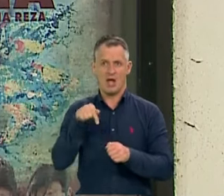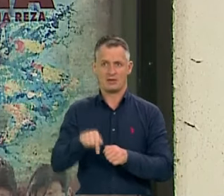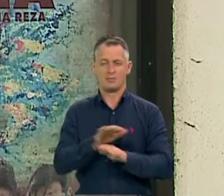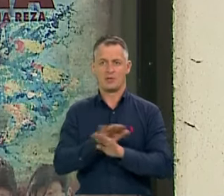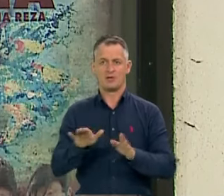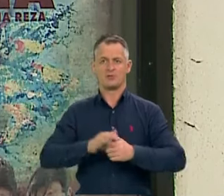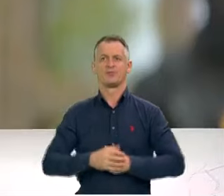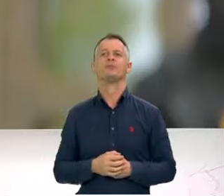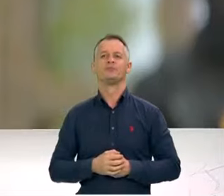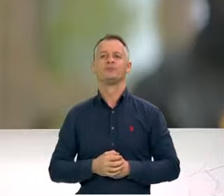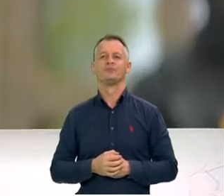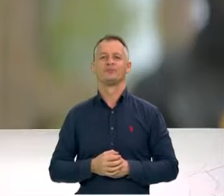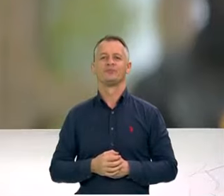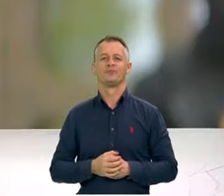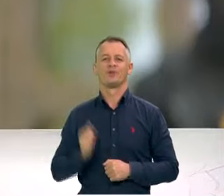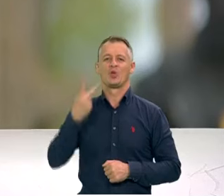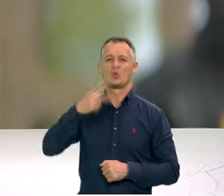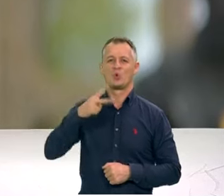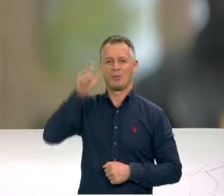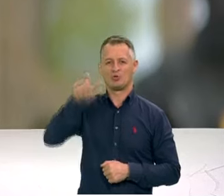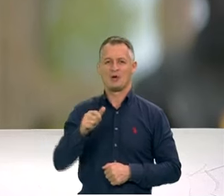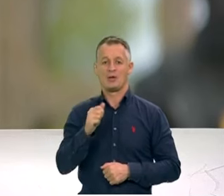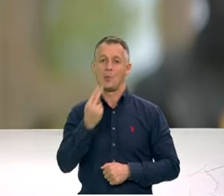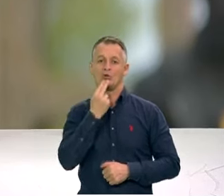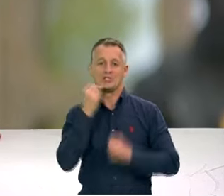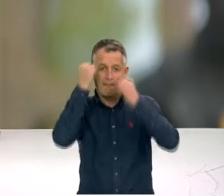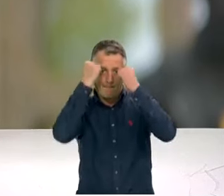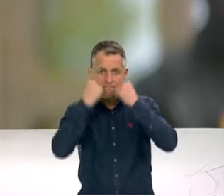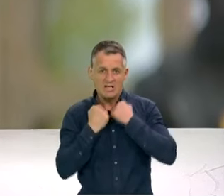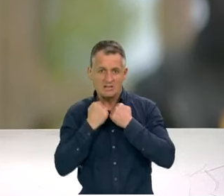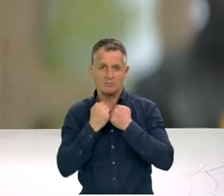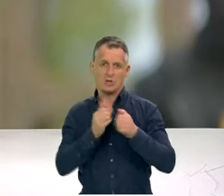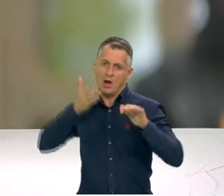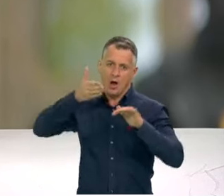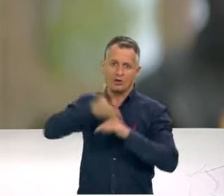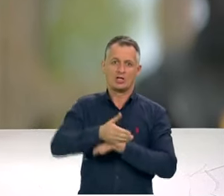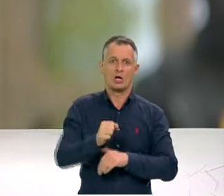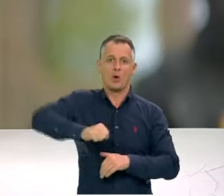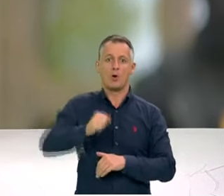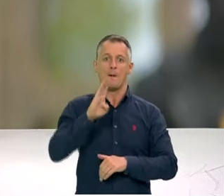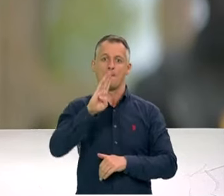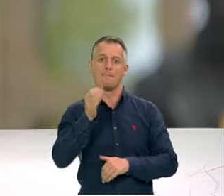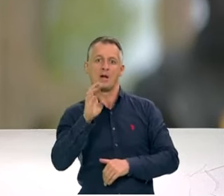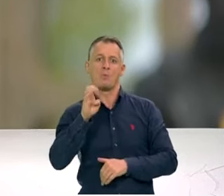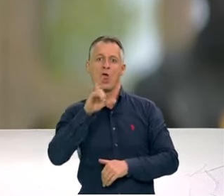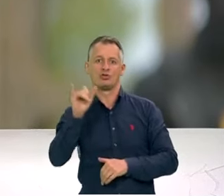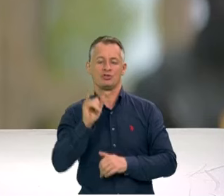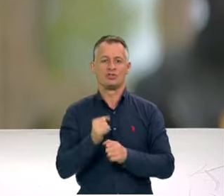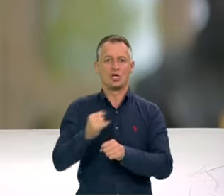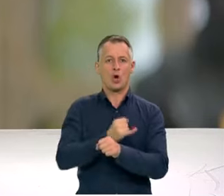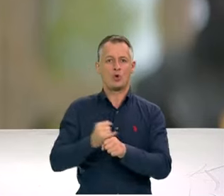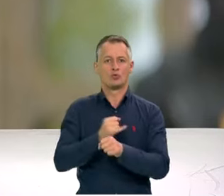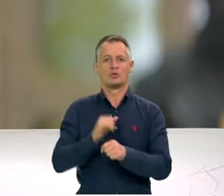la revedere 200 de mascați s au descins astăzi în comuna Bărbulești din Ialomița și au făcut percheziții la